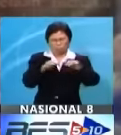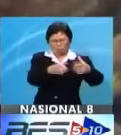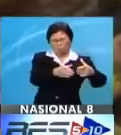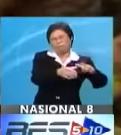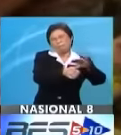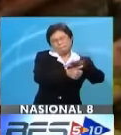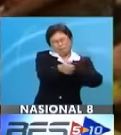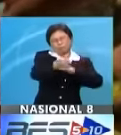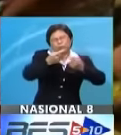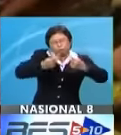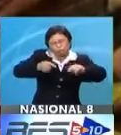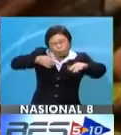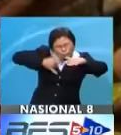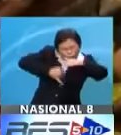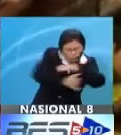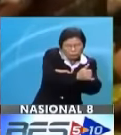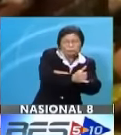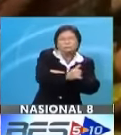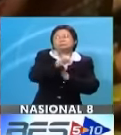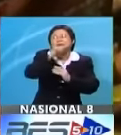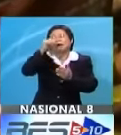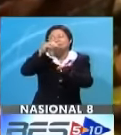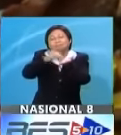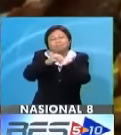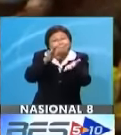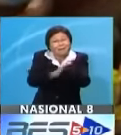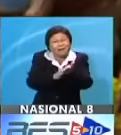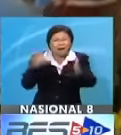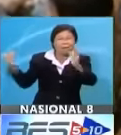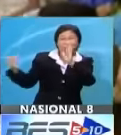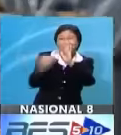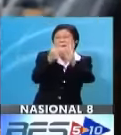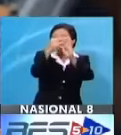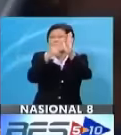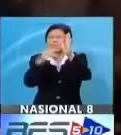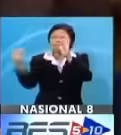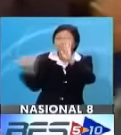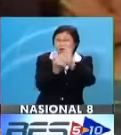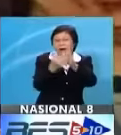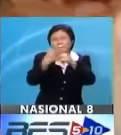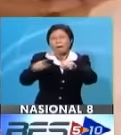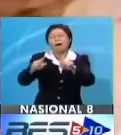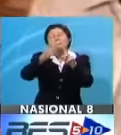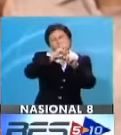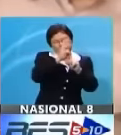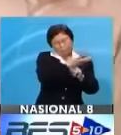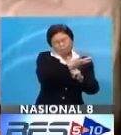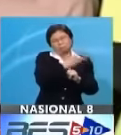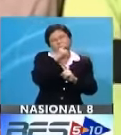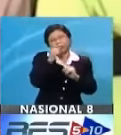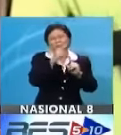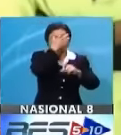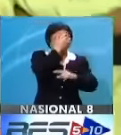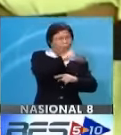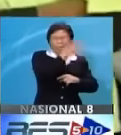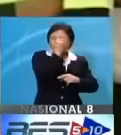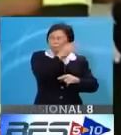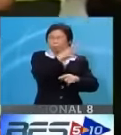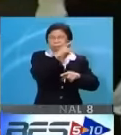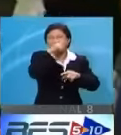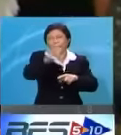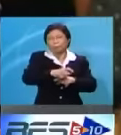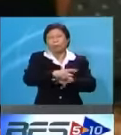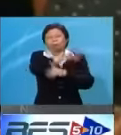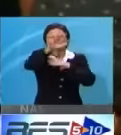ini cuba masuk secara tidak sah dan melanggar peraturan imigresen, namun kebajikan mereka tidak wajar diabaikan.